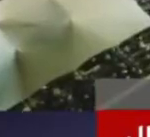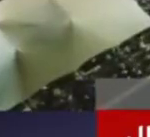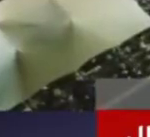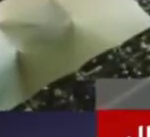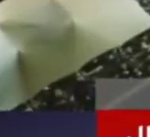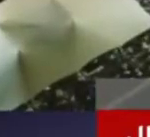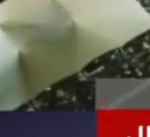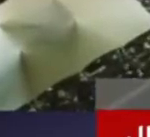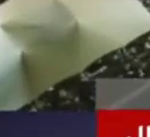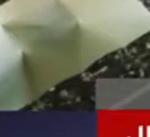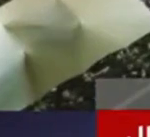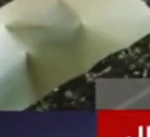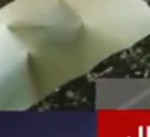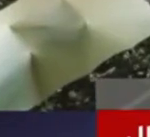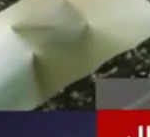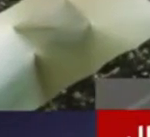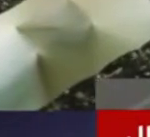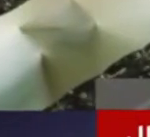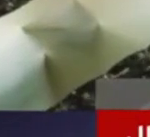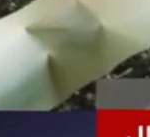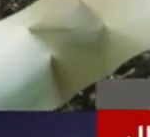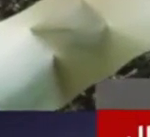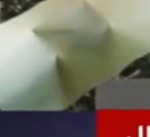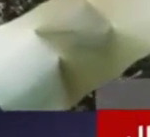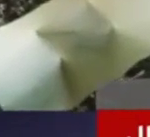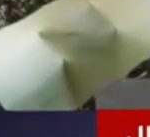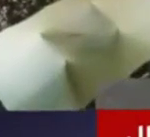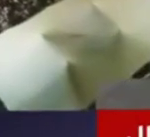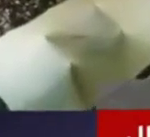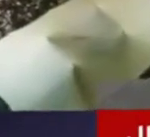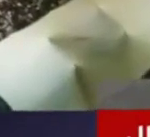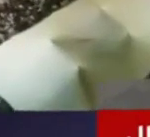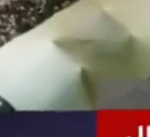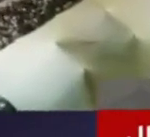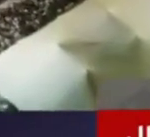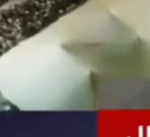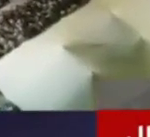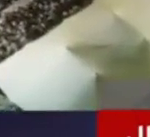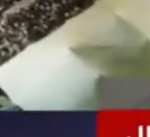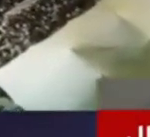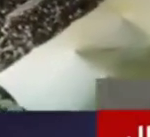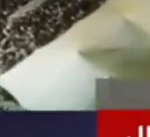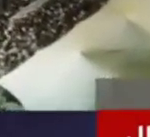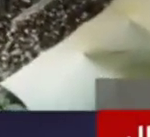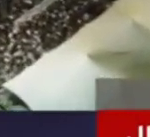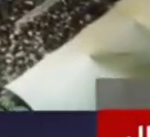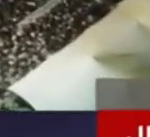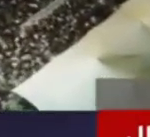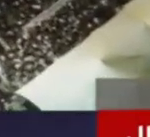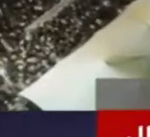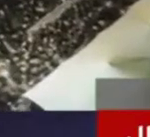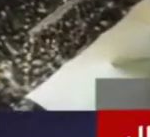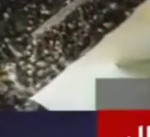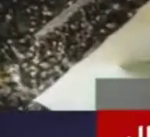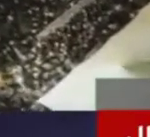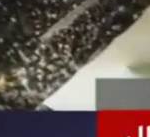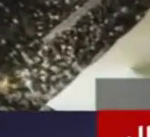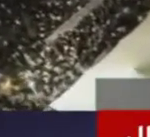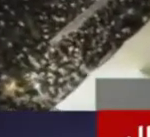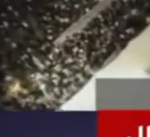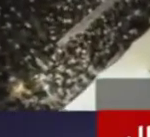امام كل التحديات سويا وان الاعتبار الوحيده بالنسبه لنا هو